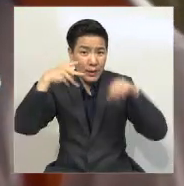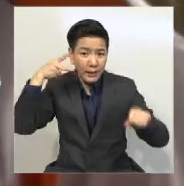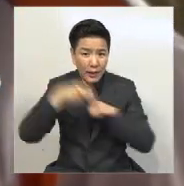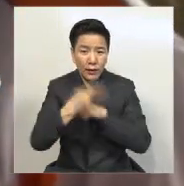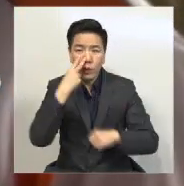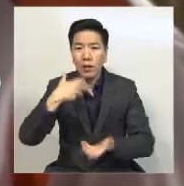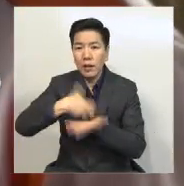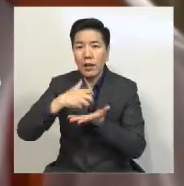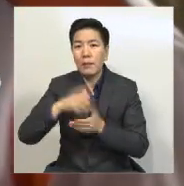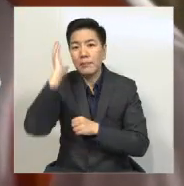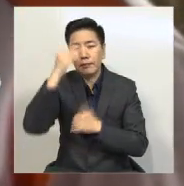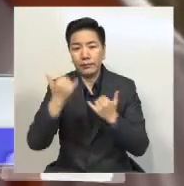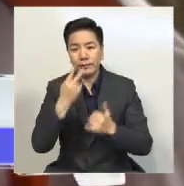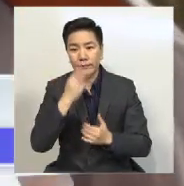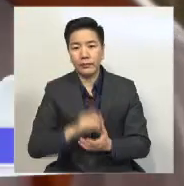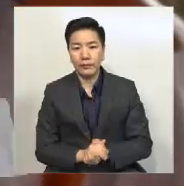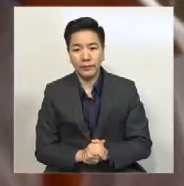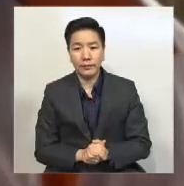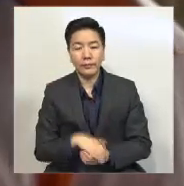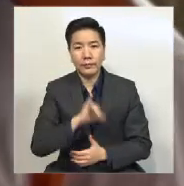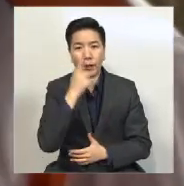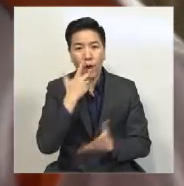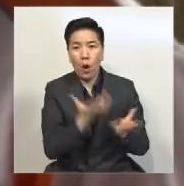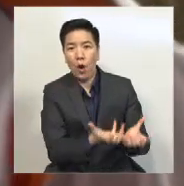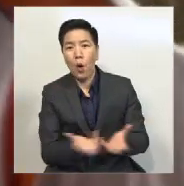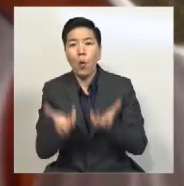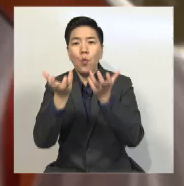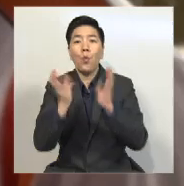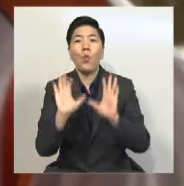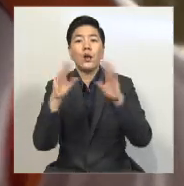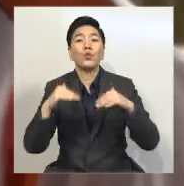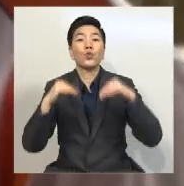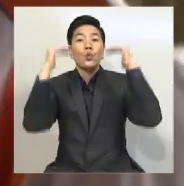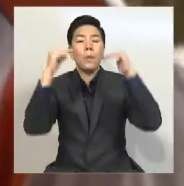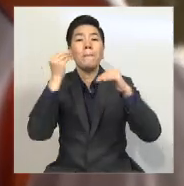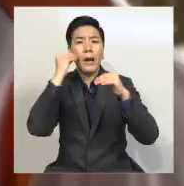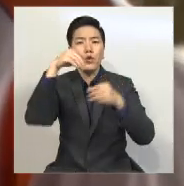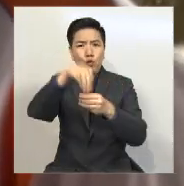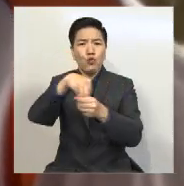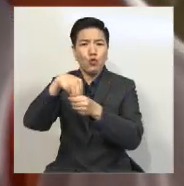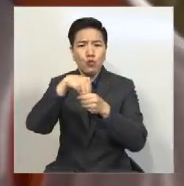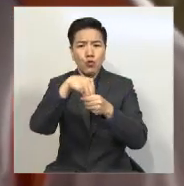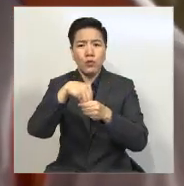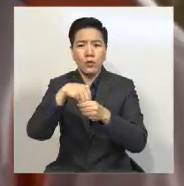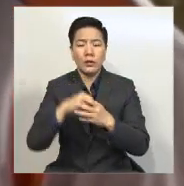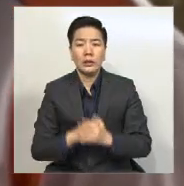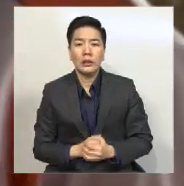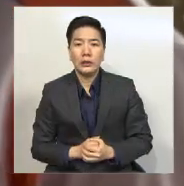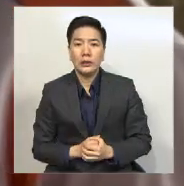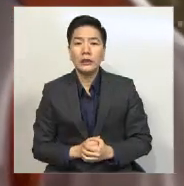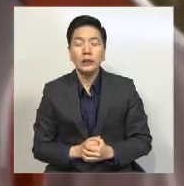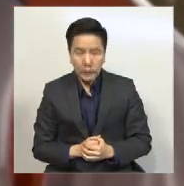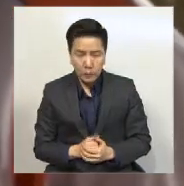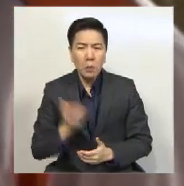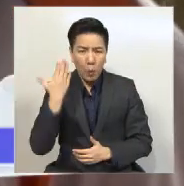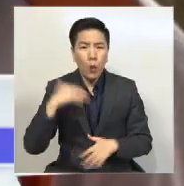ฟังเสียงชาวบ้านกันครับ บางส่วนก็เอาขึ้นไปที่สูงแล้วก็เขาก็อยู่ที่บ้านโดย เคยท่วมไหม ก็เค